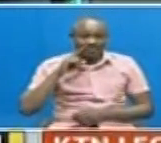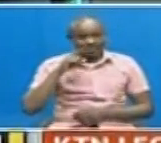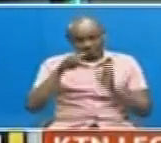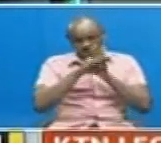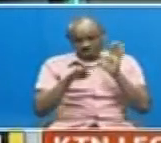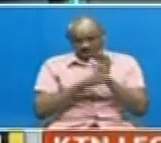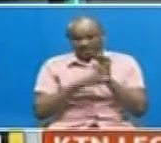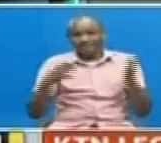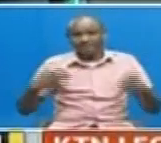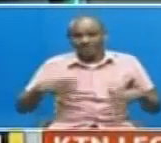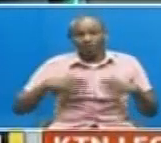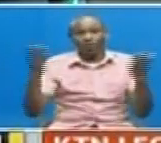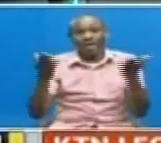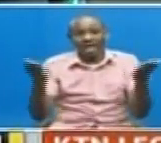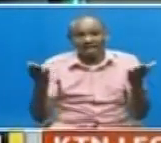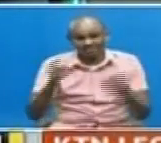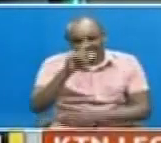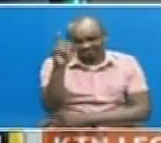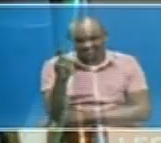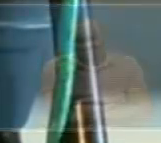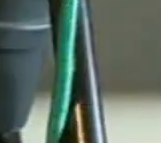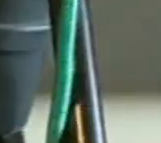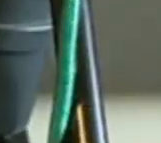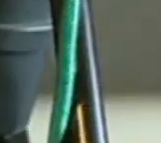makala ya wako wapi.